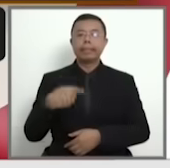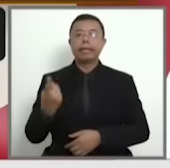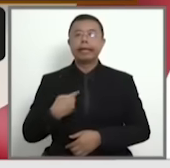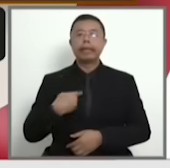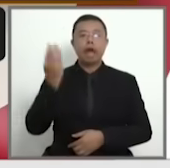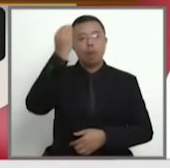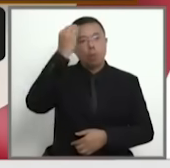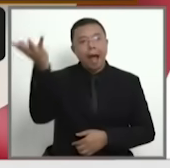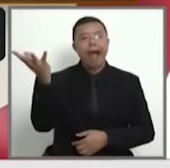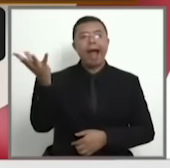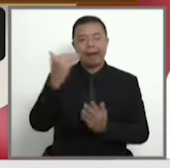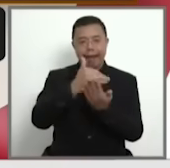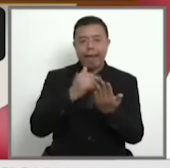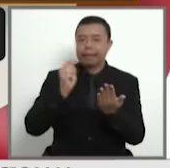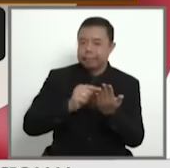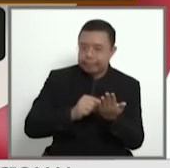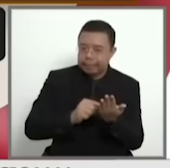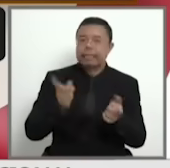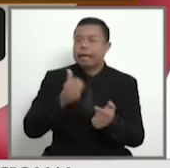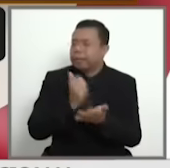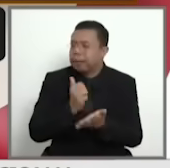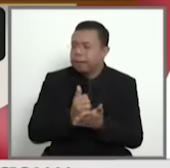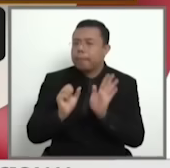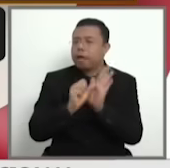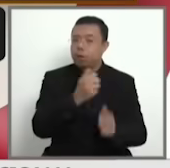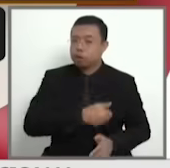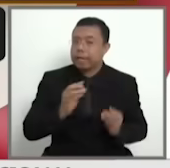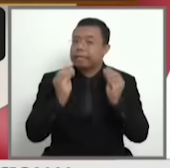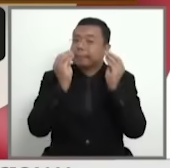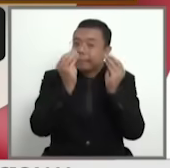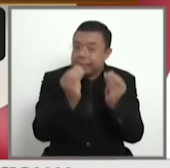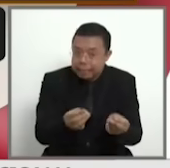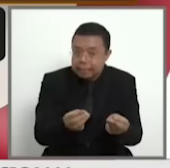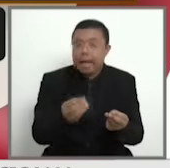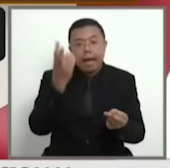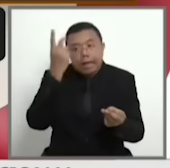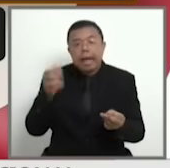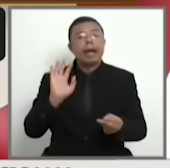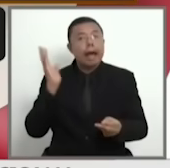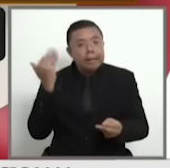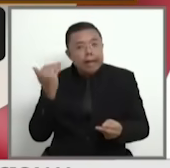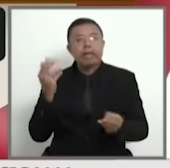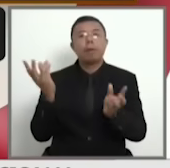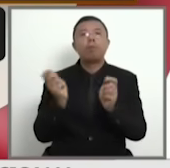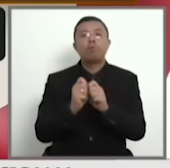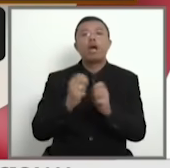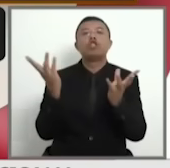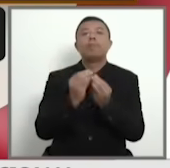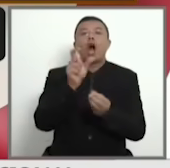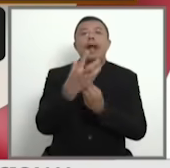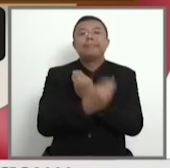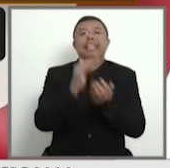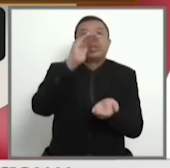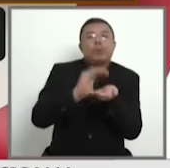Abai pada soal data ini sehingga betul-betul Bansos yang diberikan yang Rencananya tadi menurunkan kemiskinan mengurangi